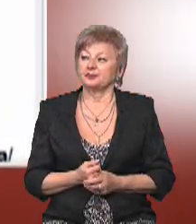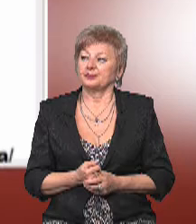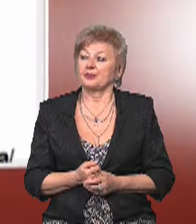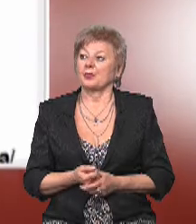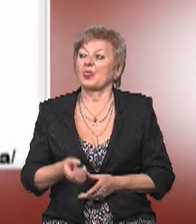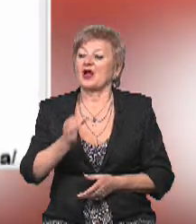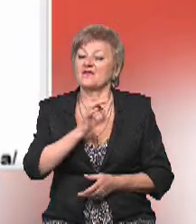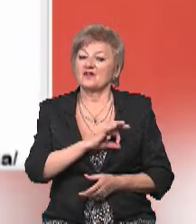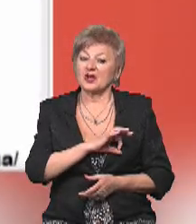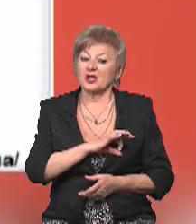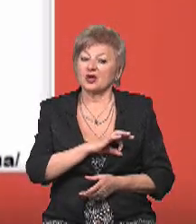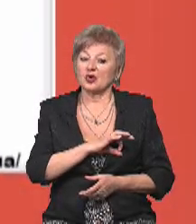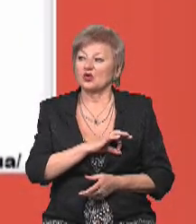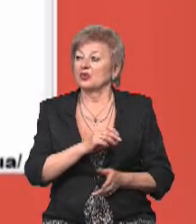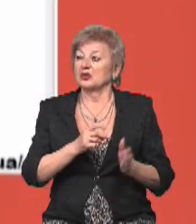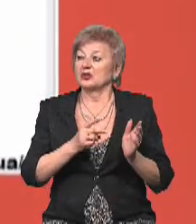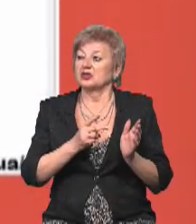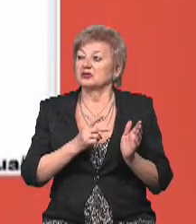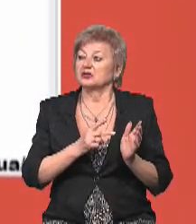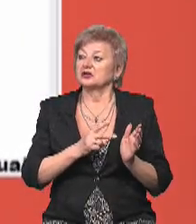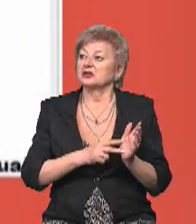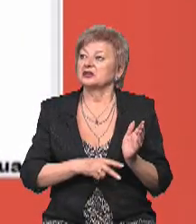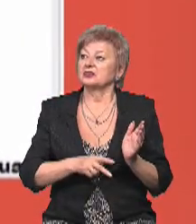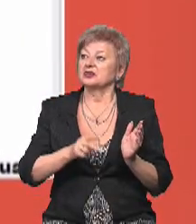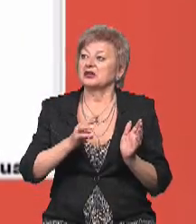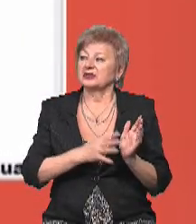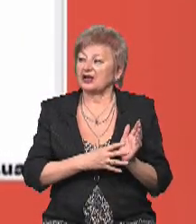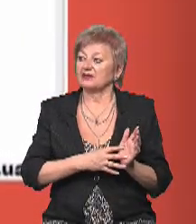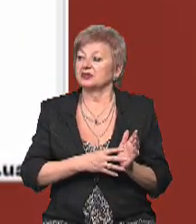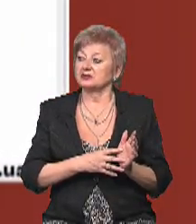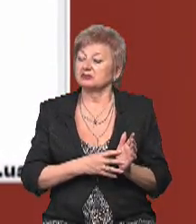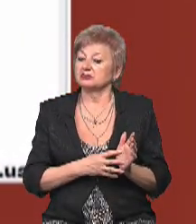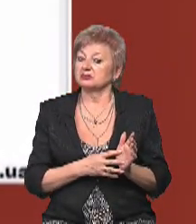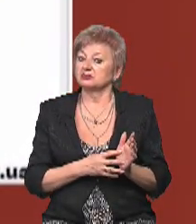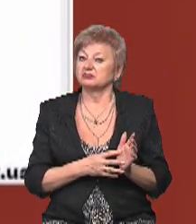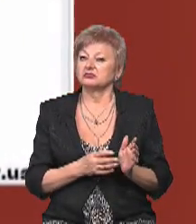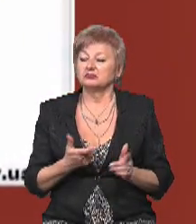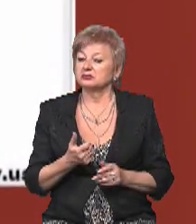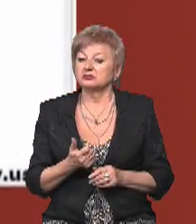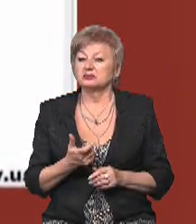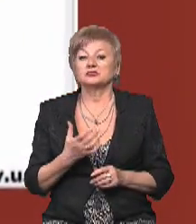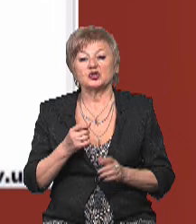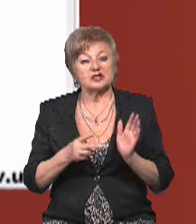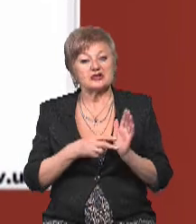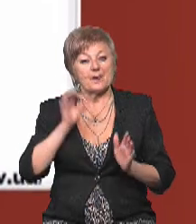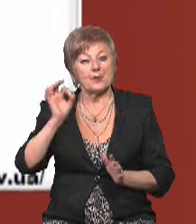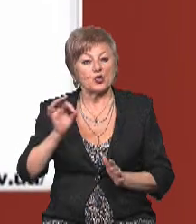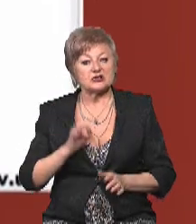вони використовують майже 89% газу в цілому. Так? І 7% газу